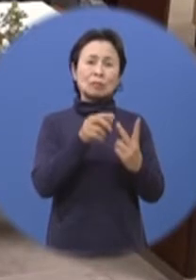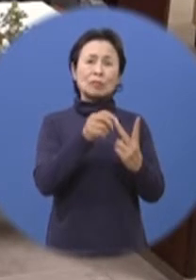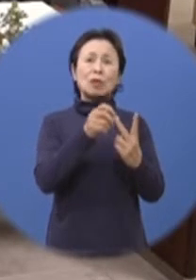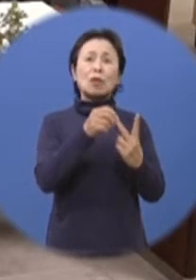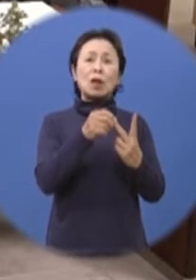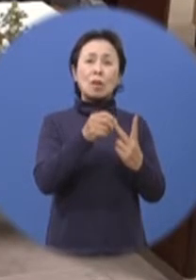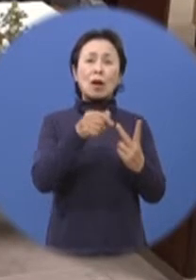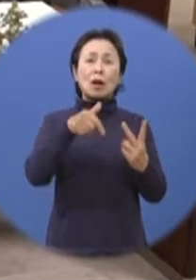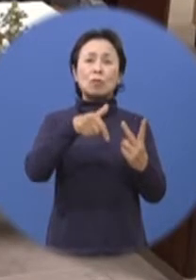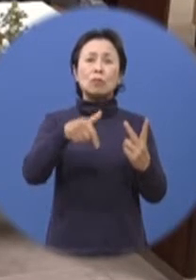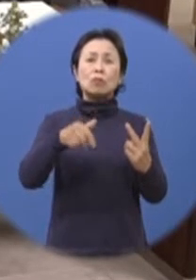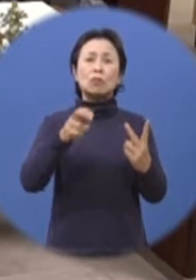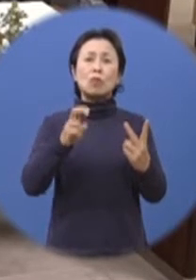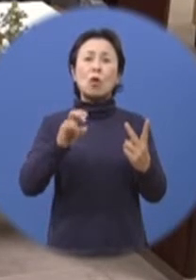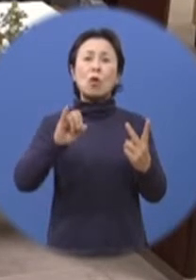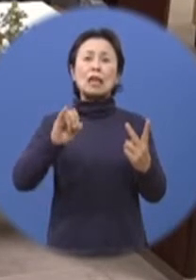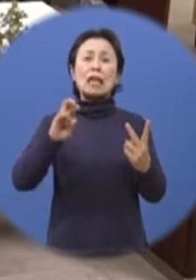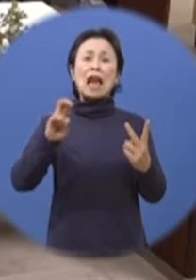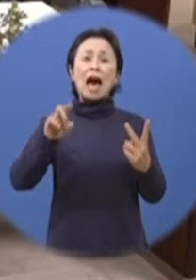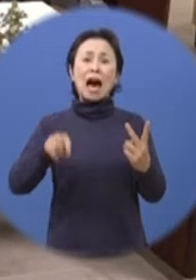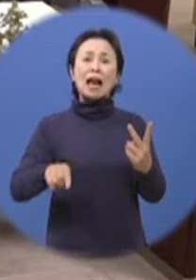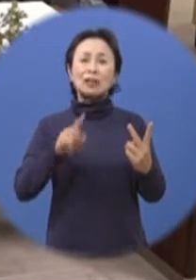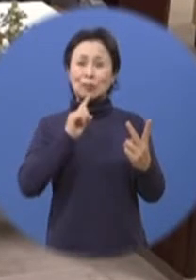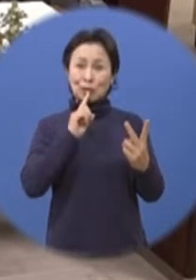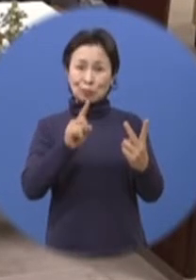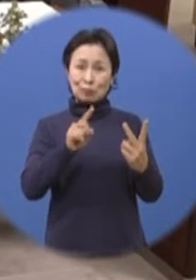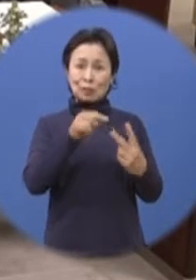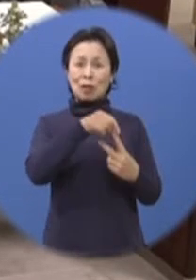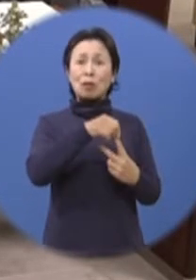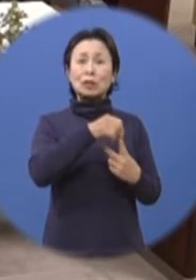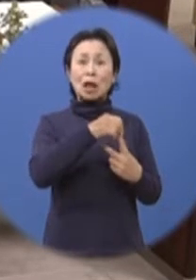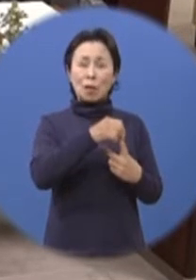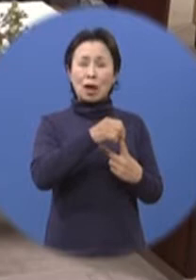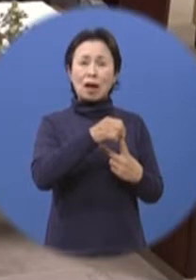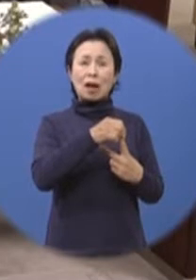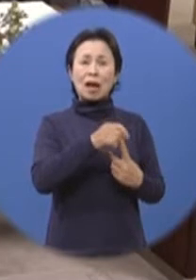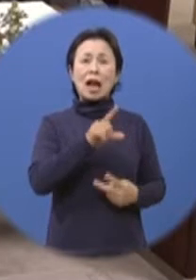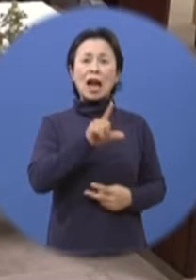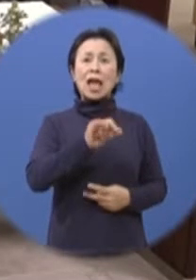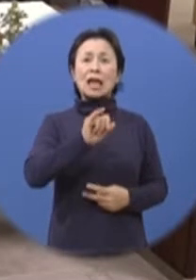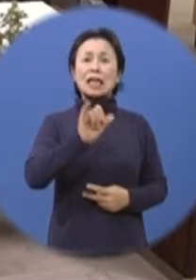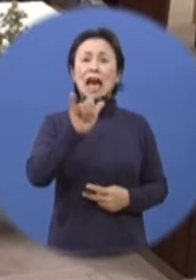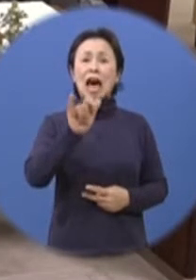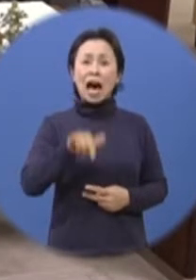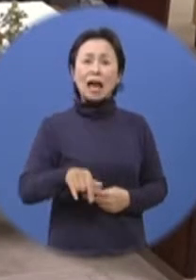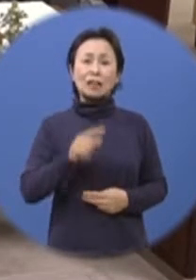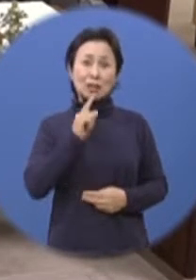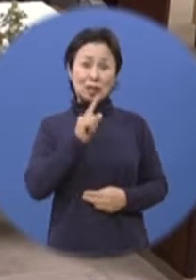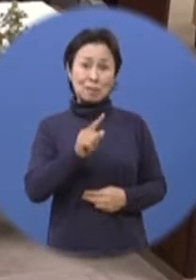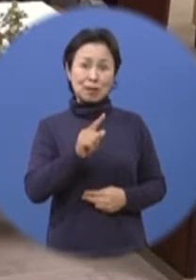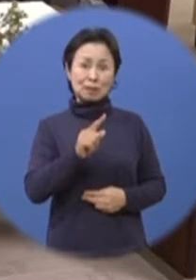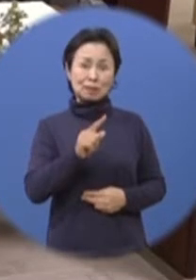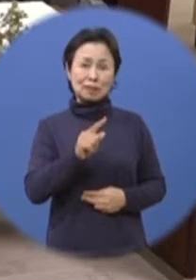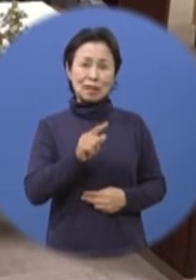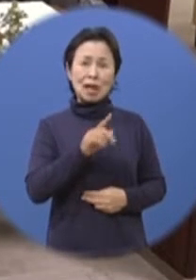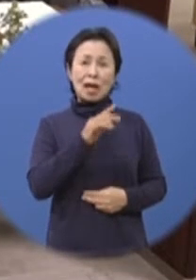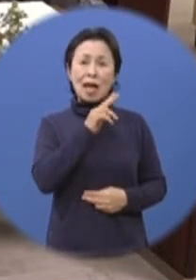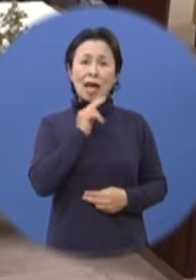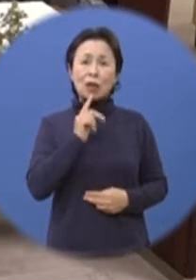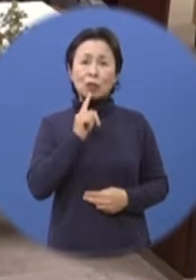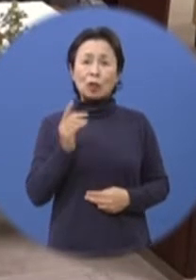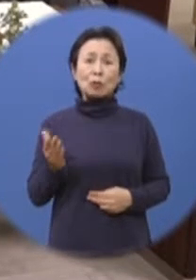お風呂抱いちゃういうとですね卵能年は鳥はれーやって言うんですよ lay